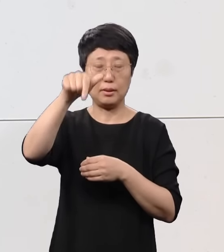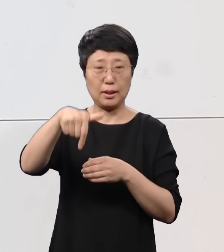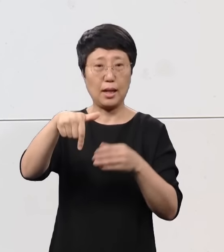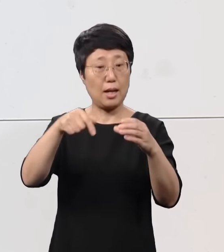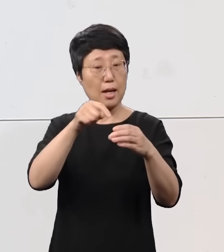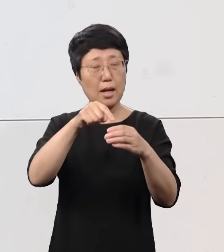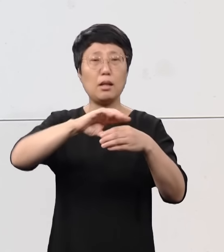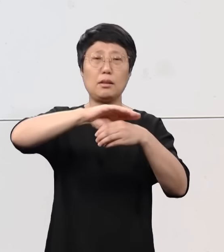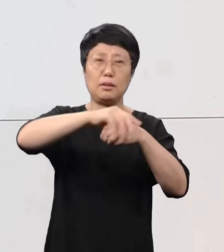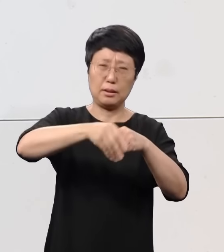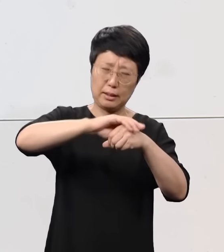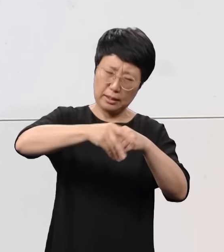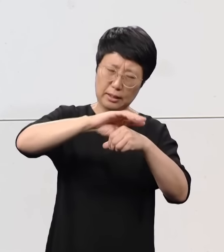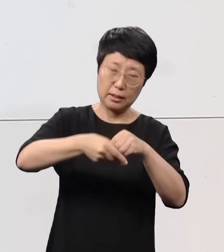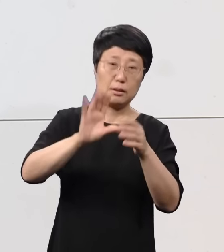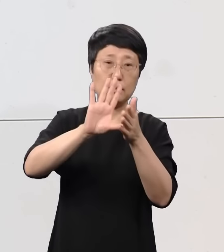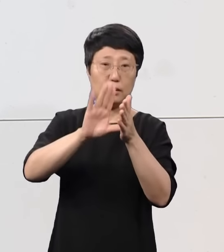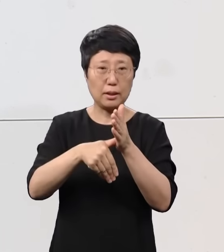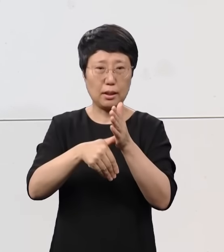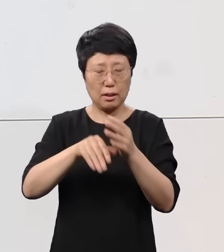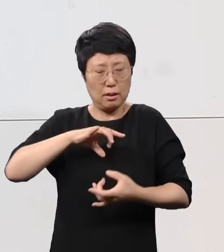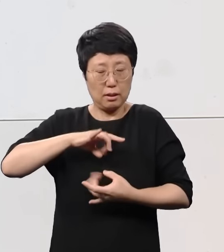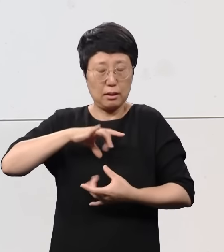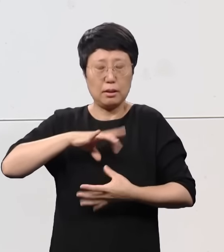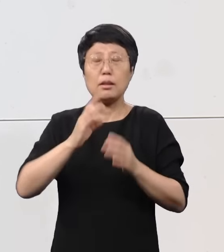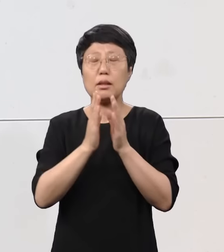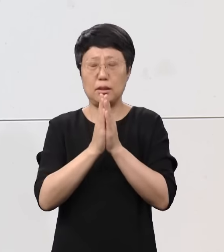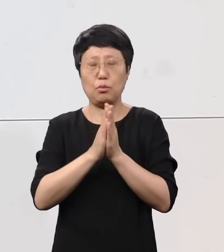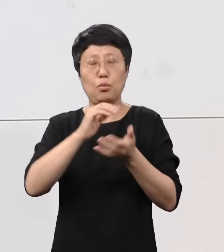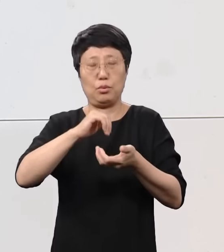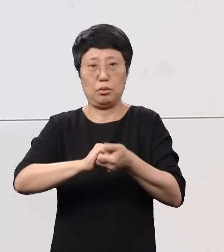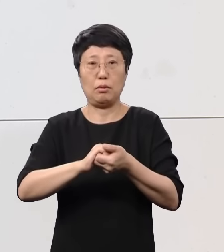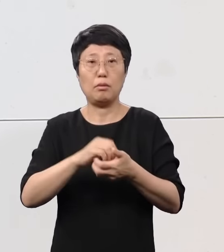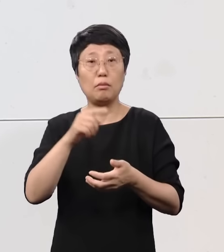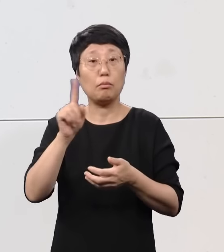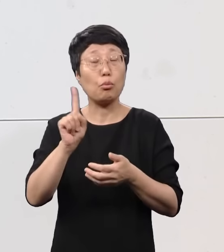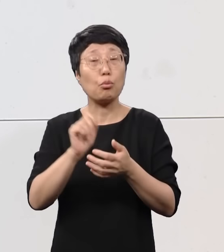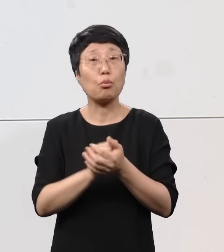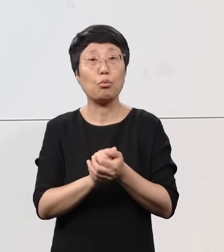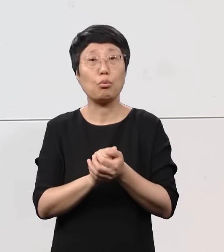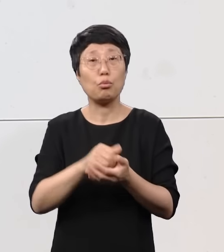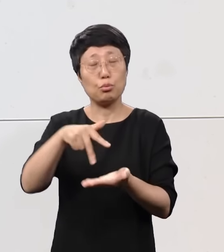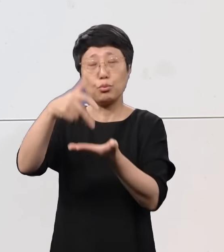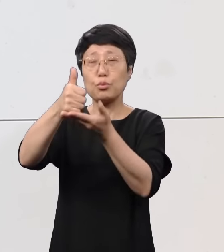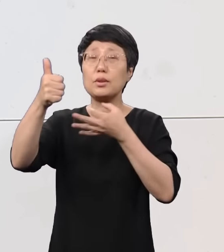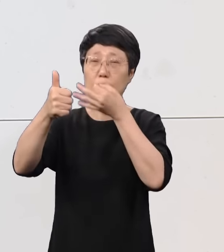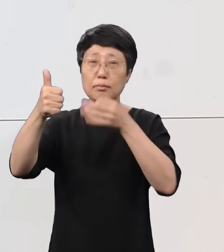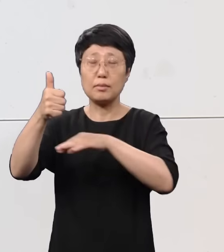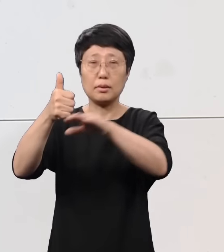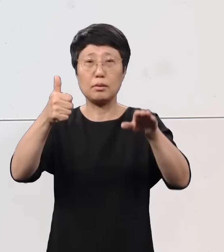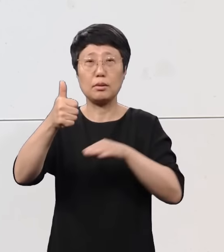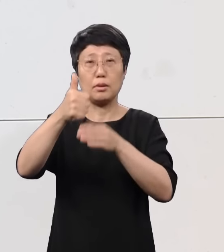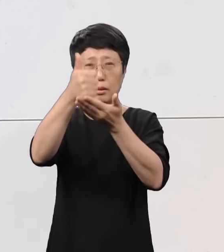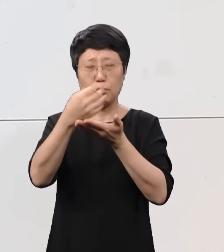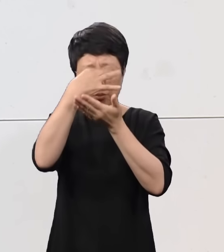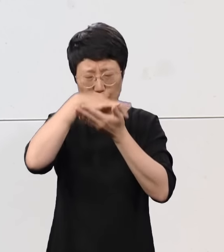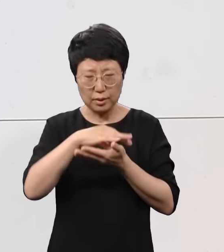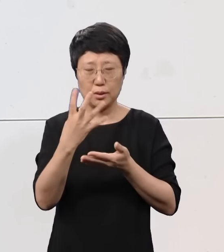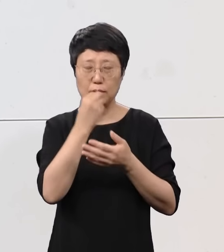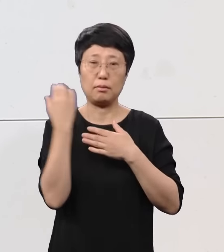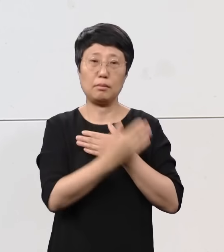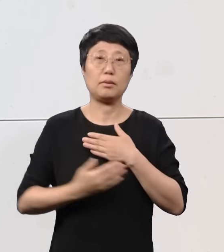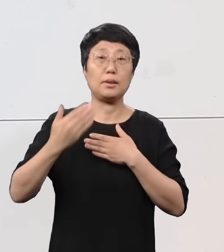닦으면서 이렇게 기도하도록 되어 있습니다 주님 저희가 모신 성체를 깨끗한